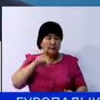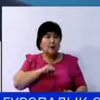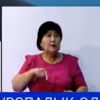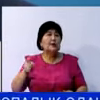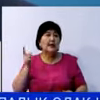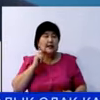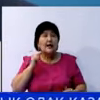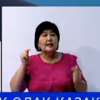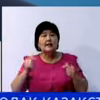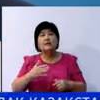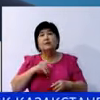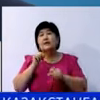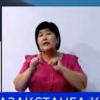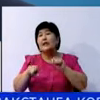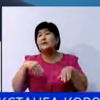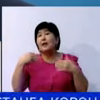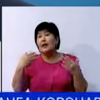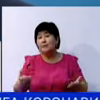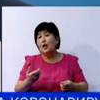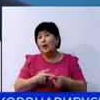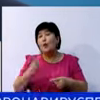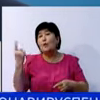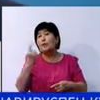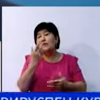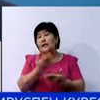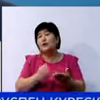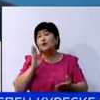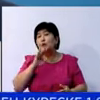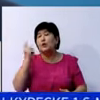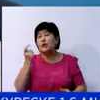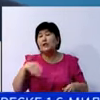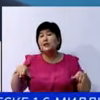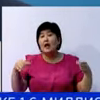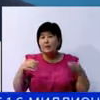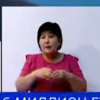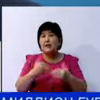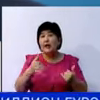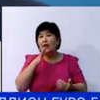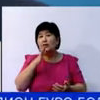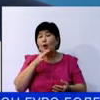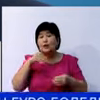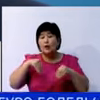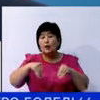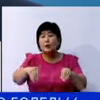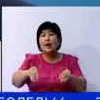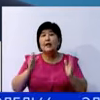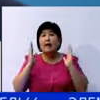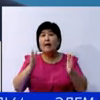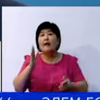тыңдап, тиісті бізге тапсырмаларды берді. Ол енді бірінші кезекте су шаруашылығымен бірлесіп, қазіргі уақытта мына суару каналдары арқылы